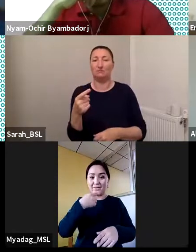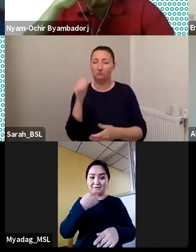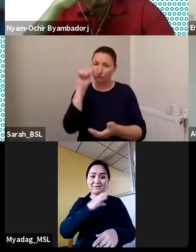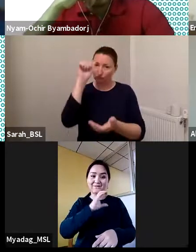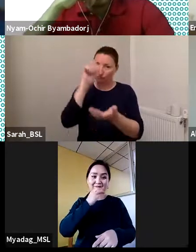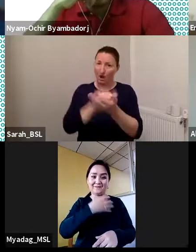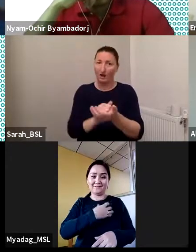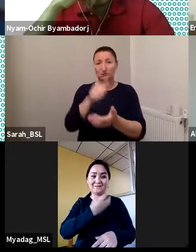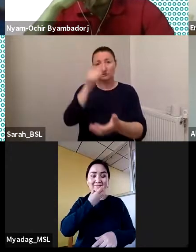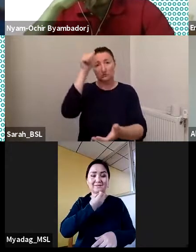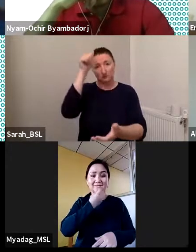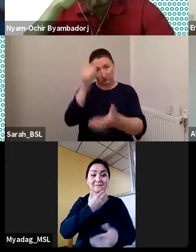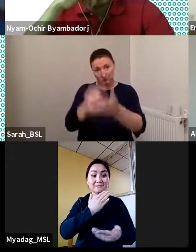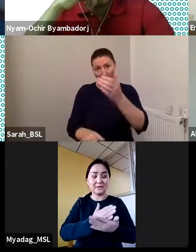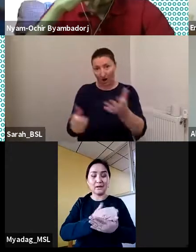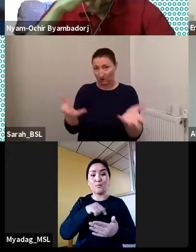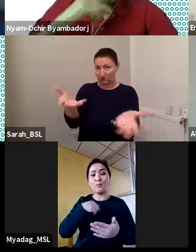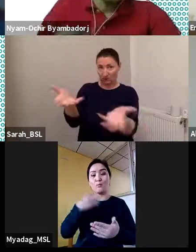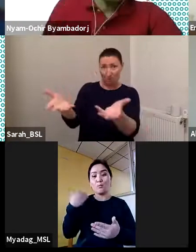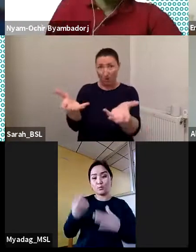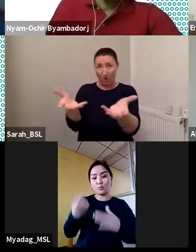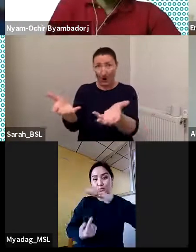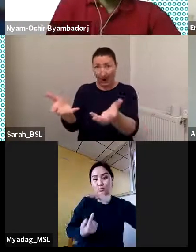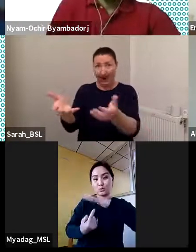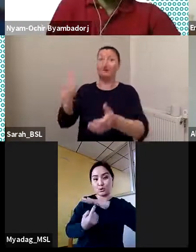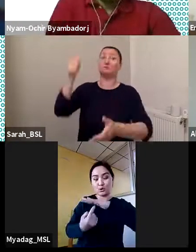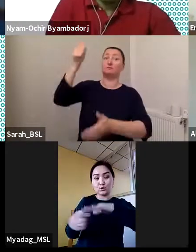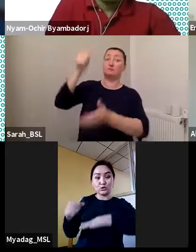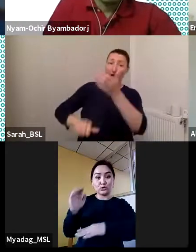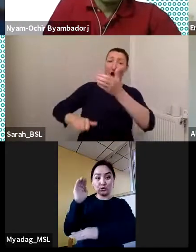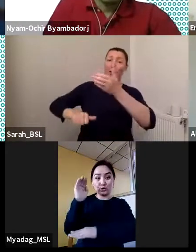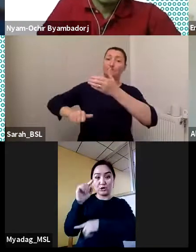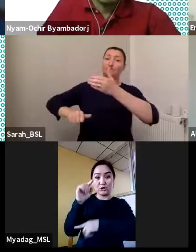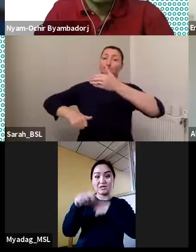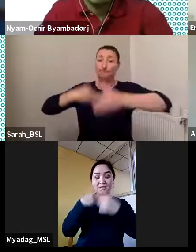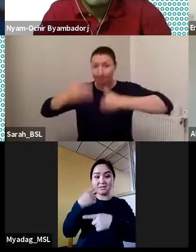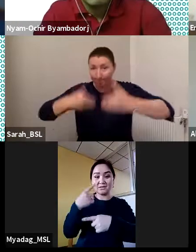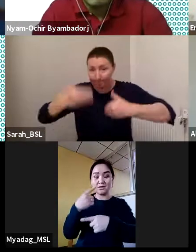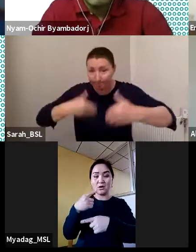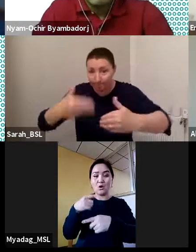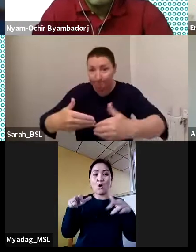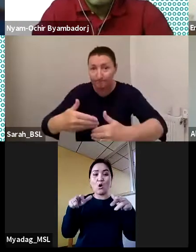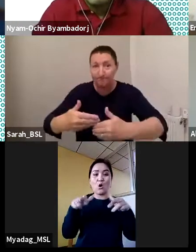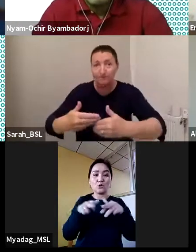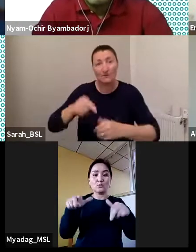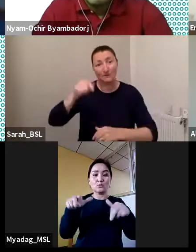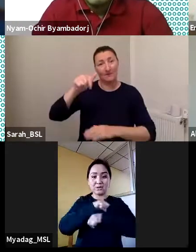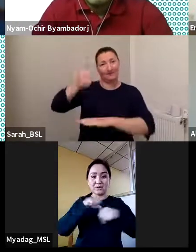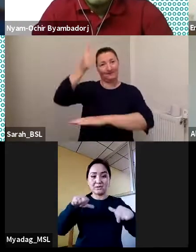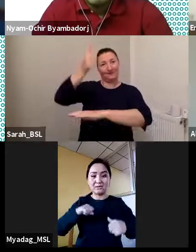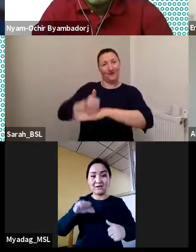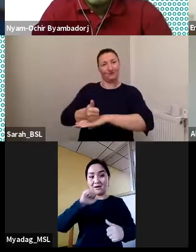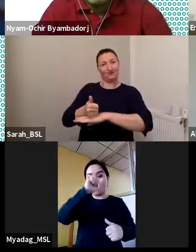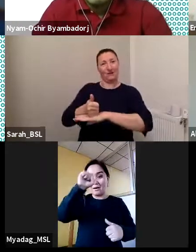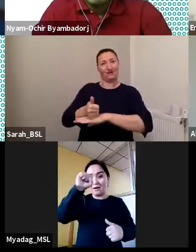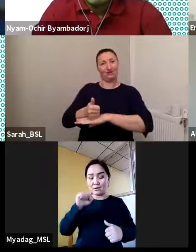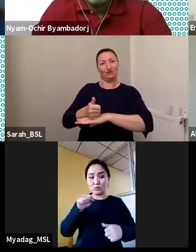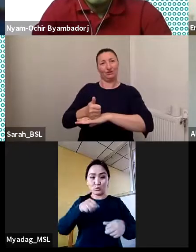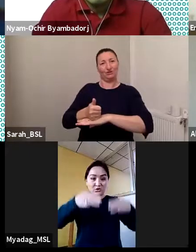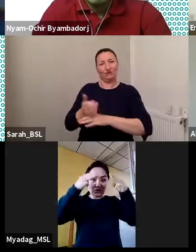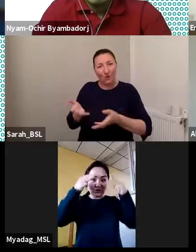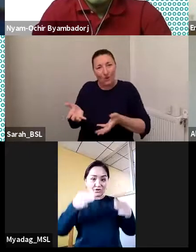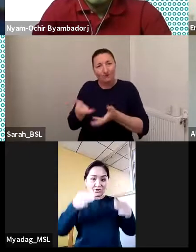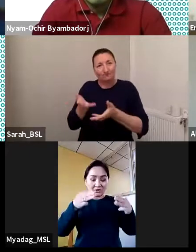манай суурин төлөөлөгч бас хэлсэн байгаа. Азийн хөгжлийн банкны зүгээс ер нь хөгжлийн бэрхшээлтэй иргэдийн асуудлыг одоо шийдвэрлэх тал дээр